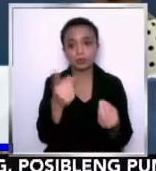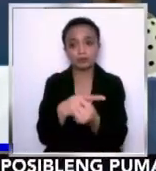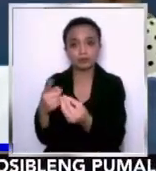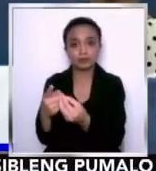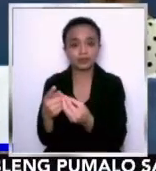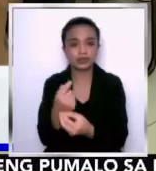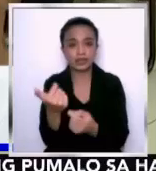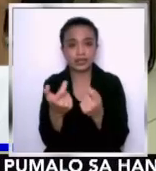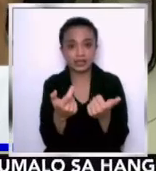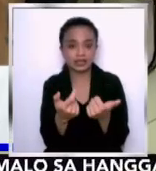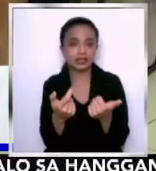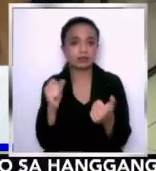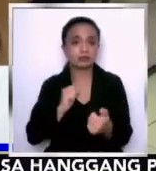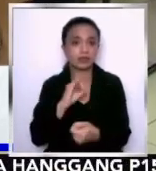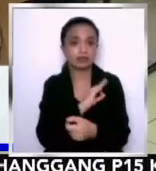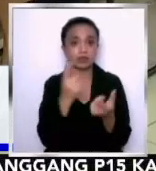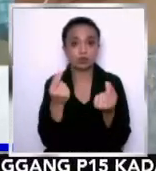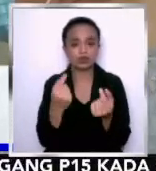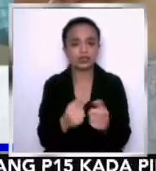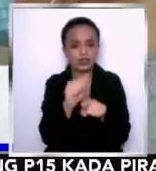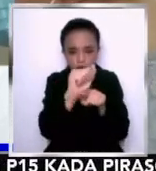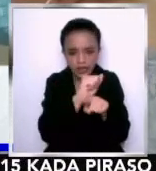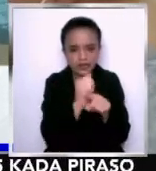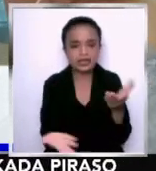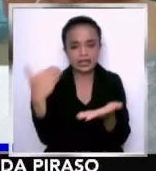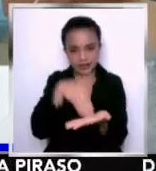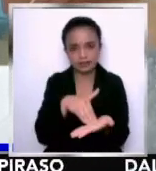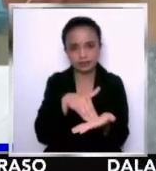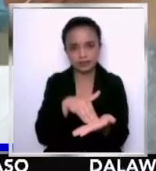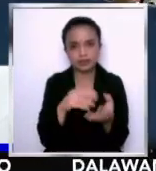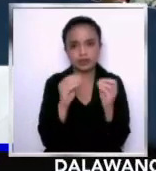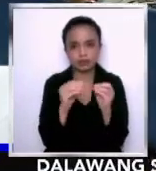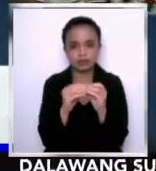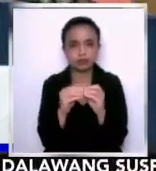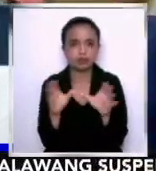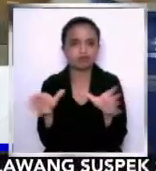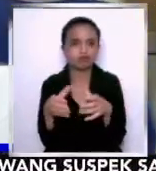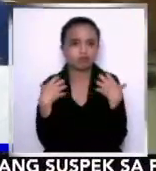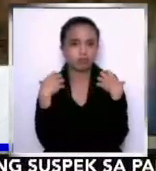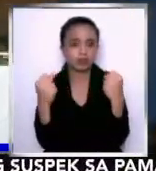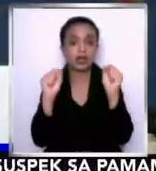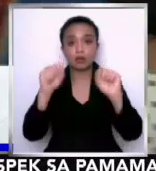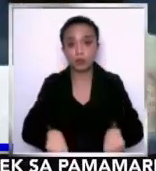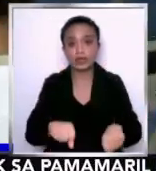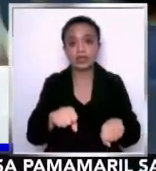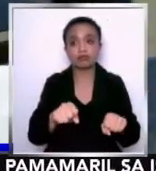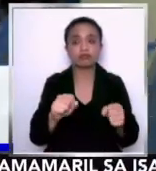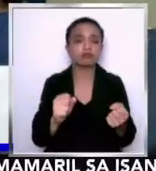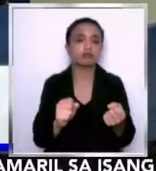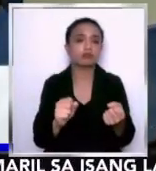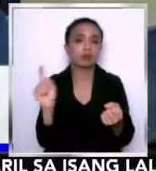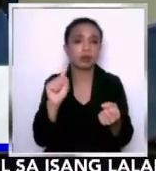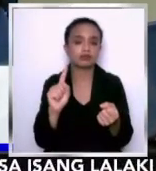maaring i-train at i-retool para mailagay sa mas palalakasin pang sektor. Pwede rin daw ilagay sa iba pang proyekto ng gobyerno